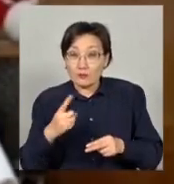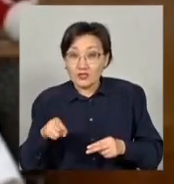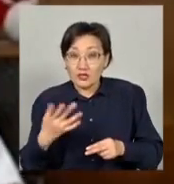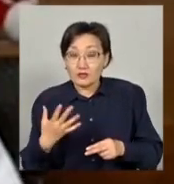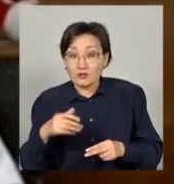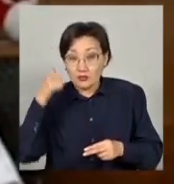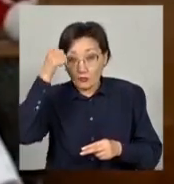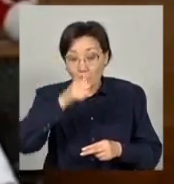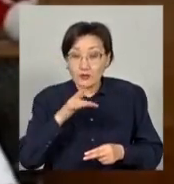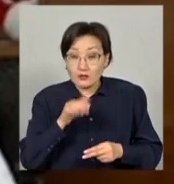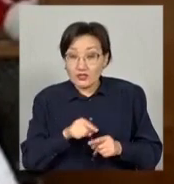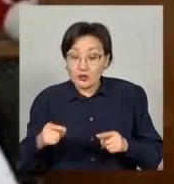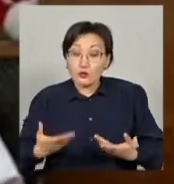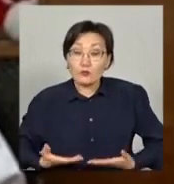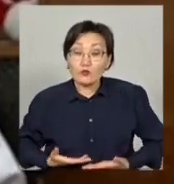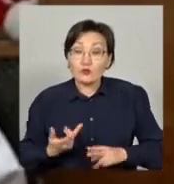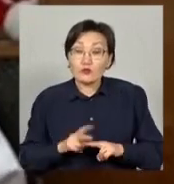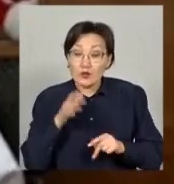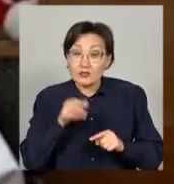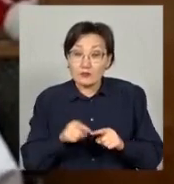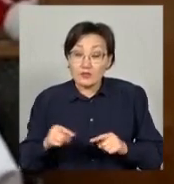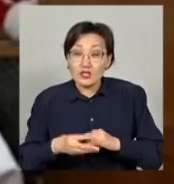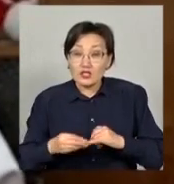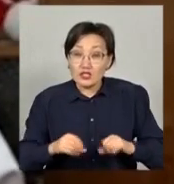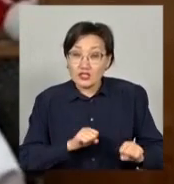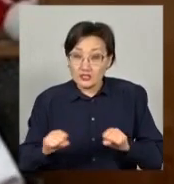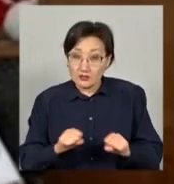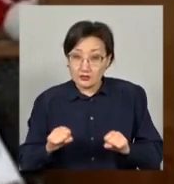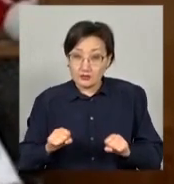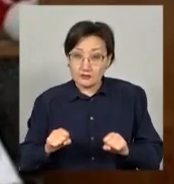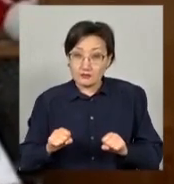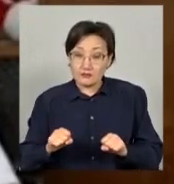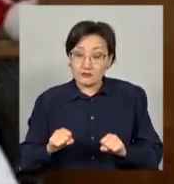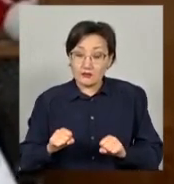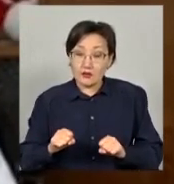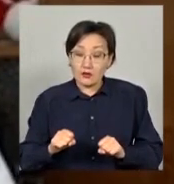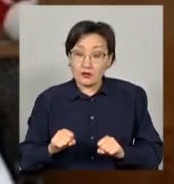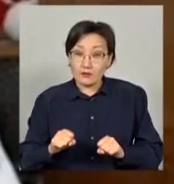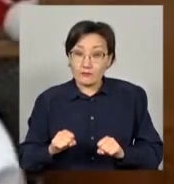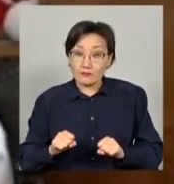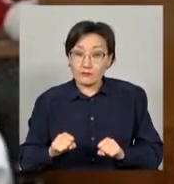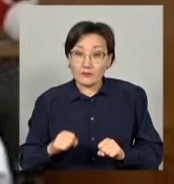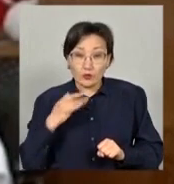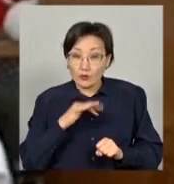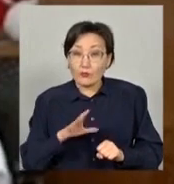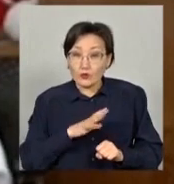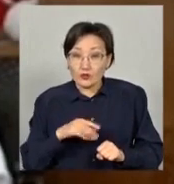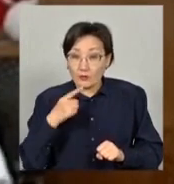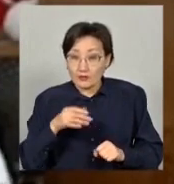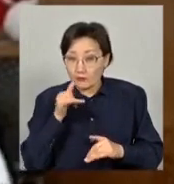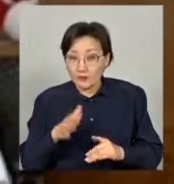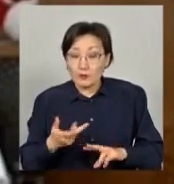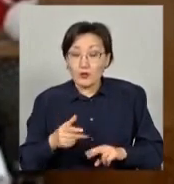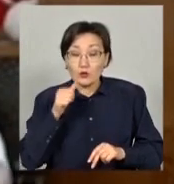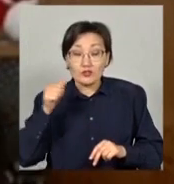болды. Осы уақыт аралығында енді жер сілкінісі көп болды деп айта алмаймын. Бірақ